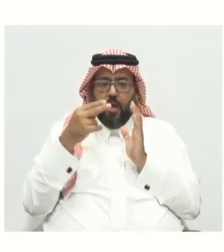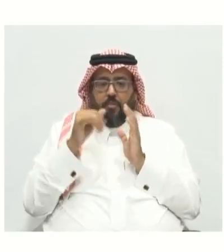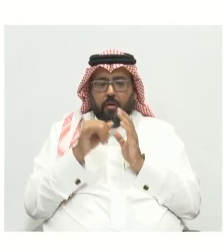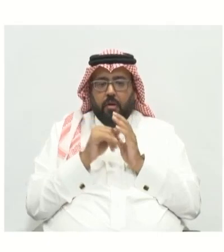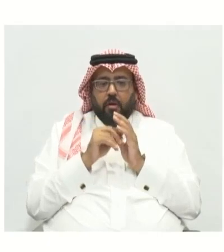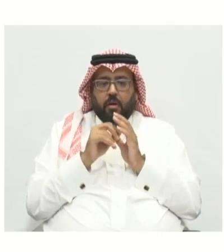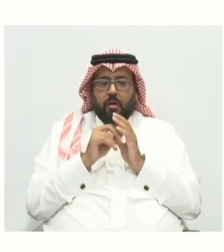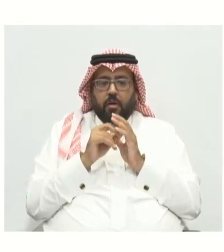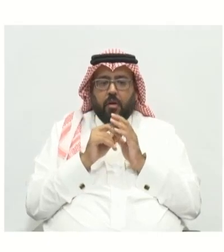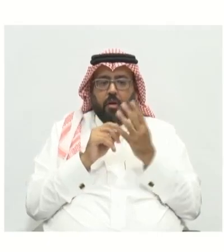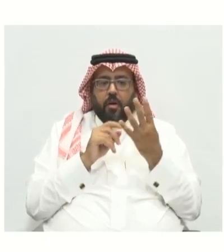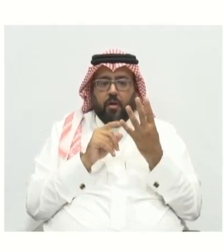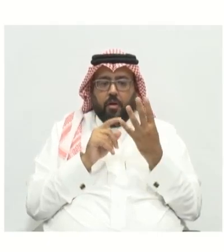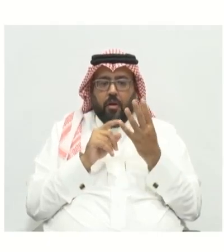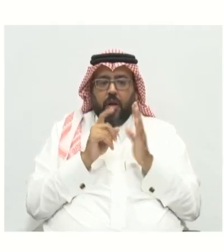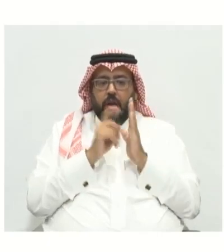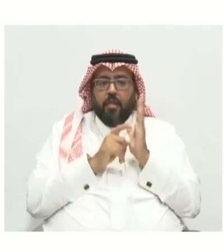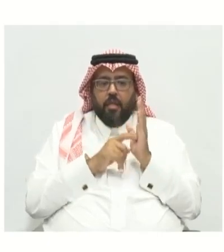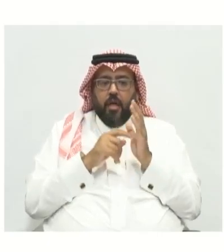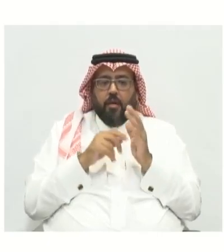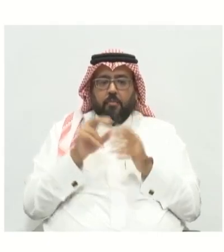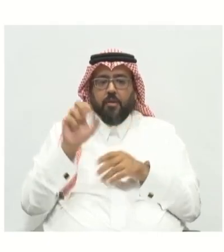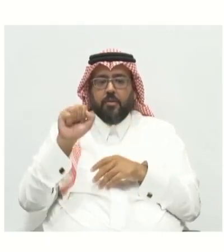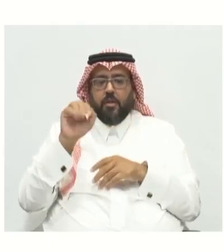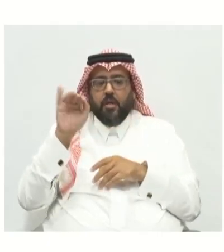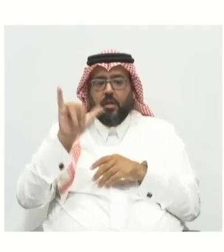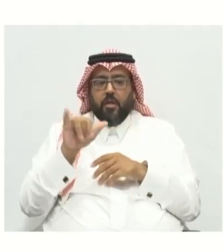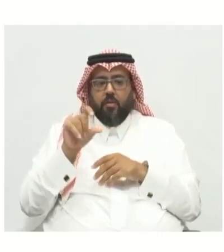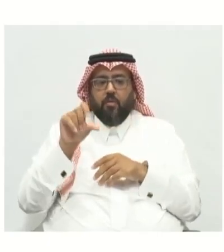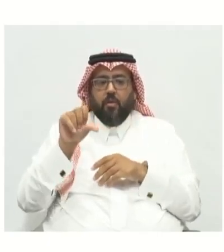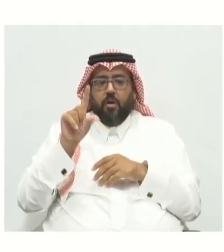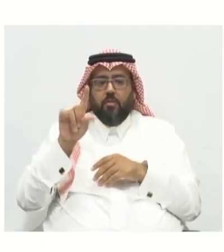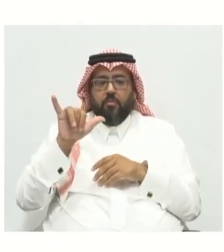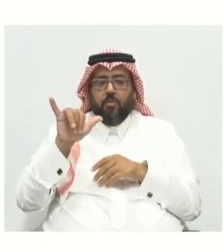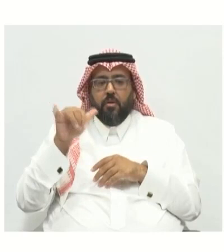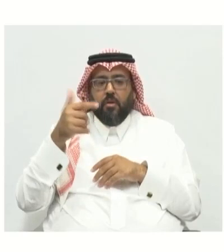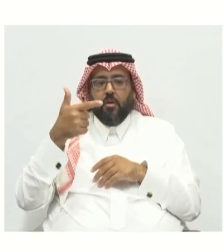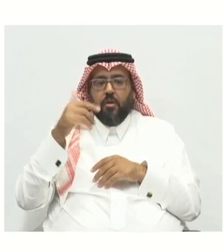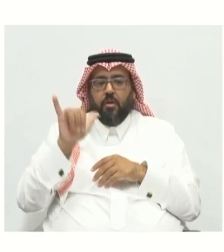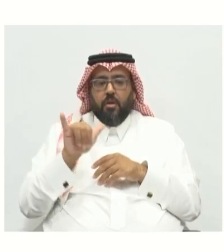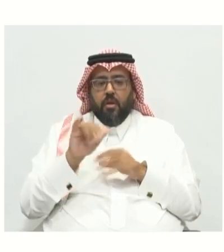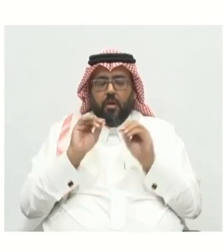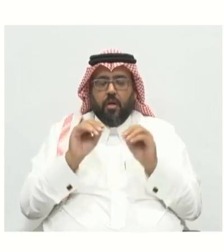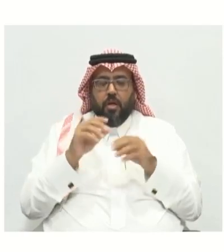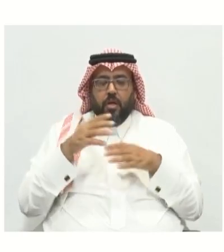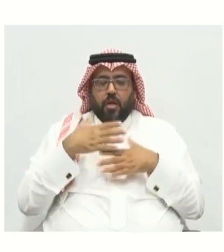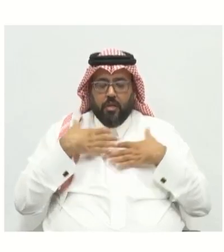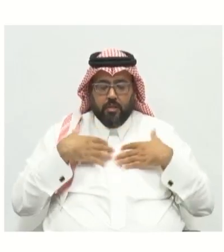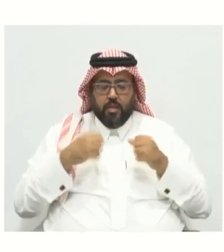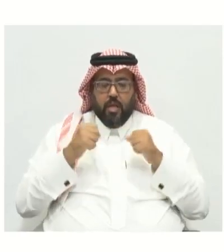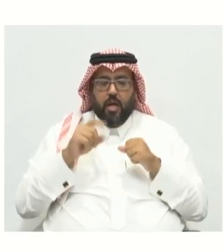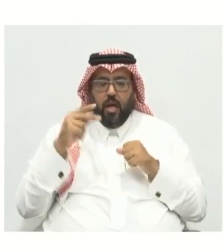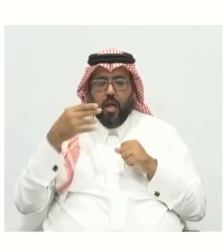السعودي الامر الرابع وهو النظام الصحي والبيئي والمقصود به انه ان الدوله تعنى بالصحه العامه